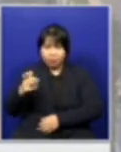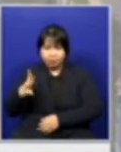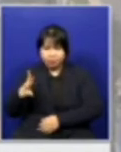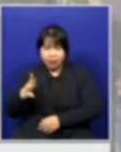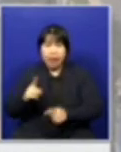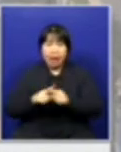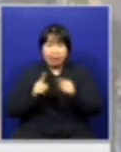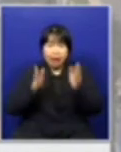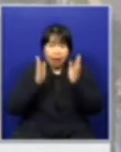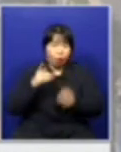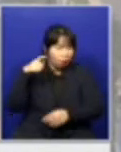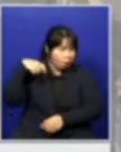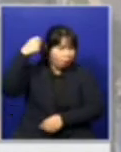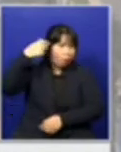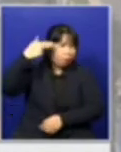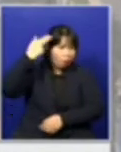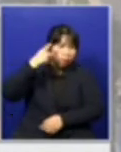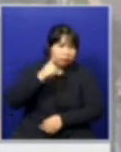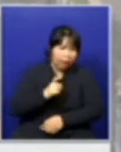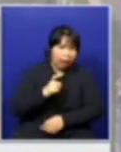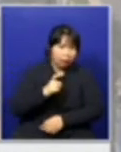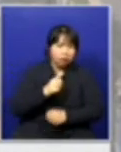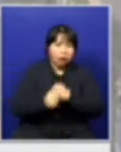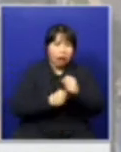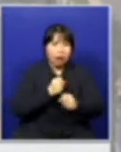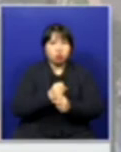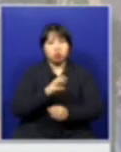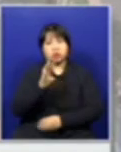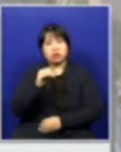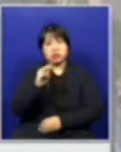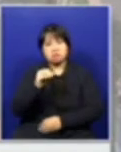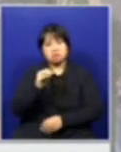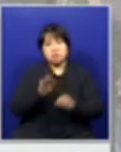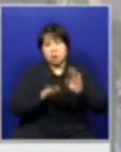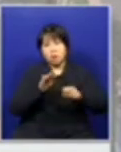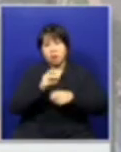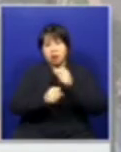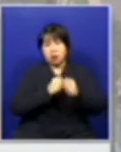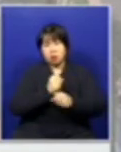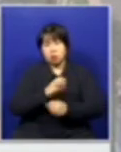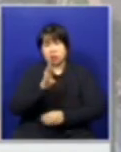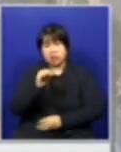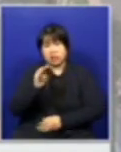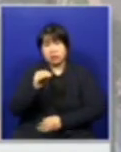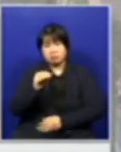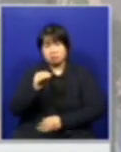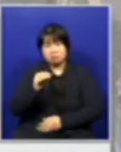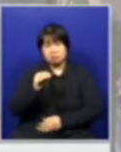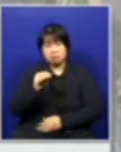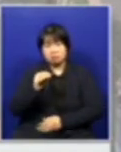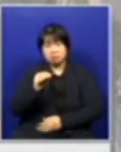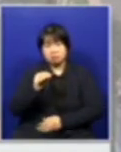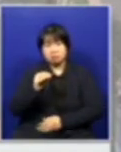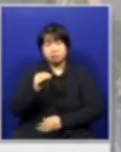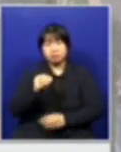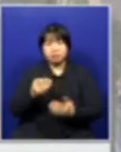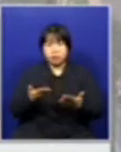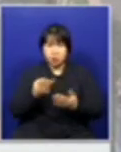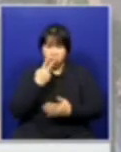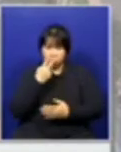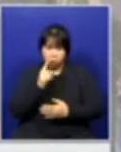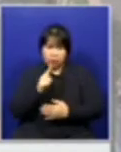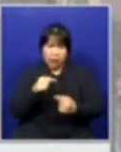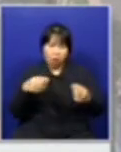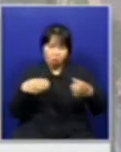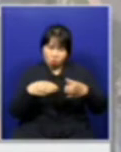ายสำเร็จนี่คนที่ฆ่าตัวตายเนี่ยอายุเฉลี่ย40ปีนะคะท่านประธานอายุ40ปีถ้าจะดูให้ดีก็เป็นวัยที่กำลัง